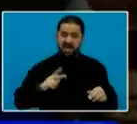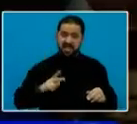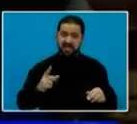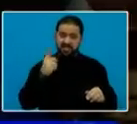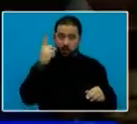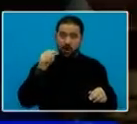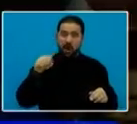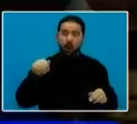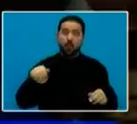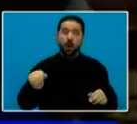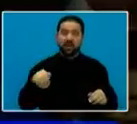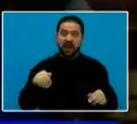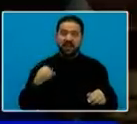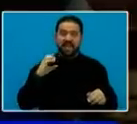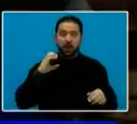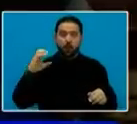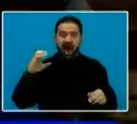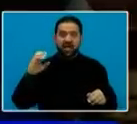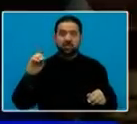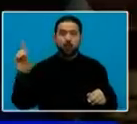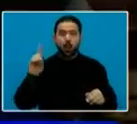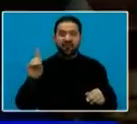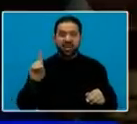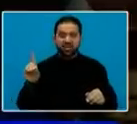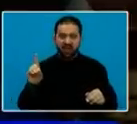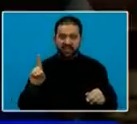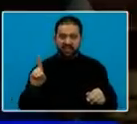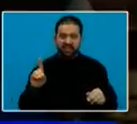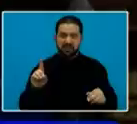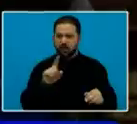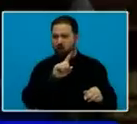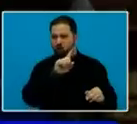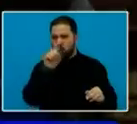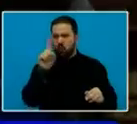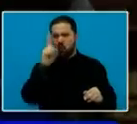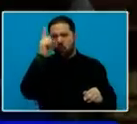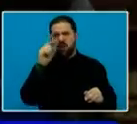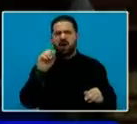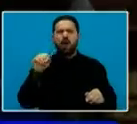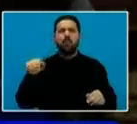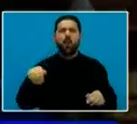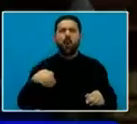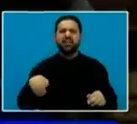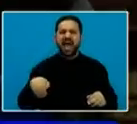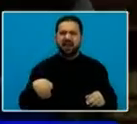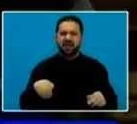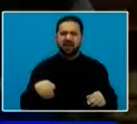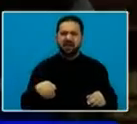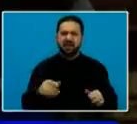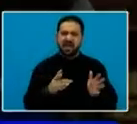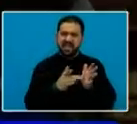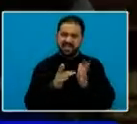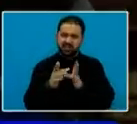de curaj duhovnicesc. Este, fără îndoială, și nu un model. El e